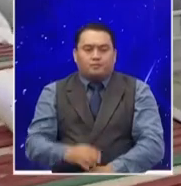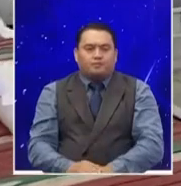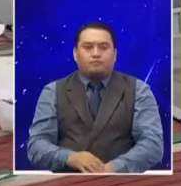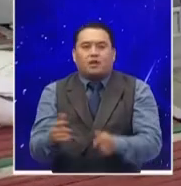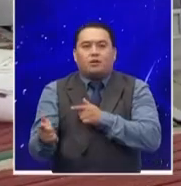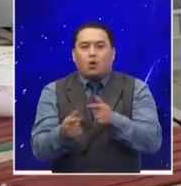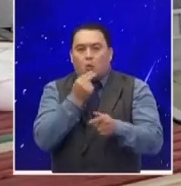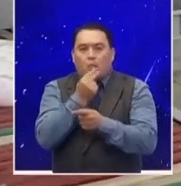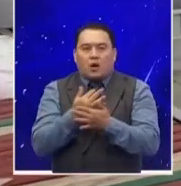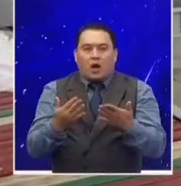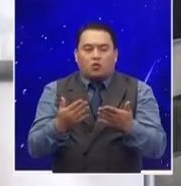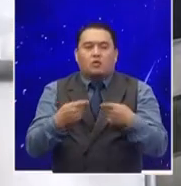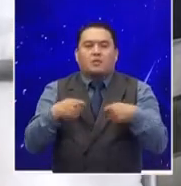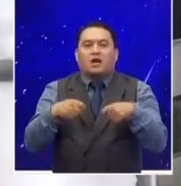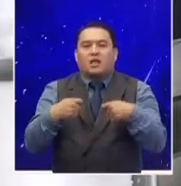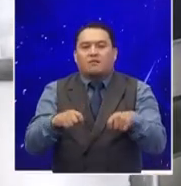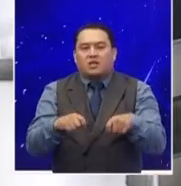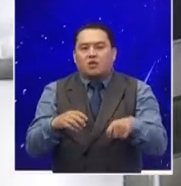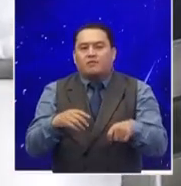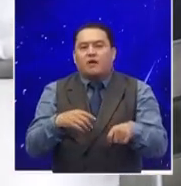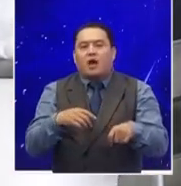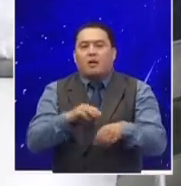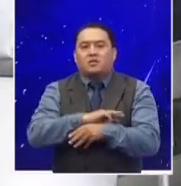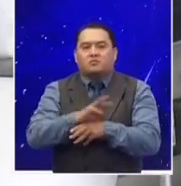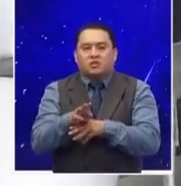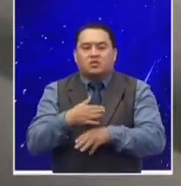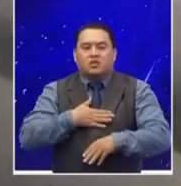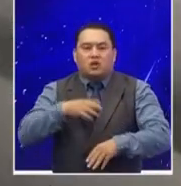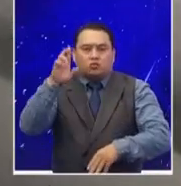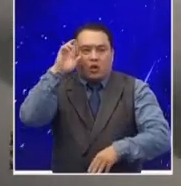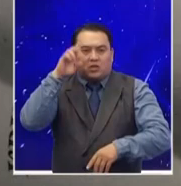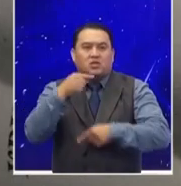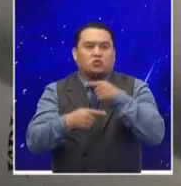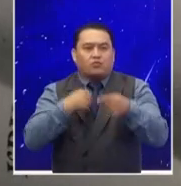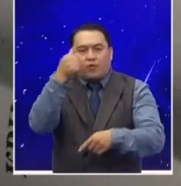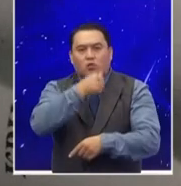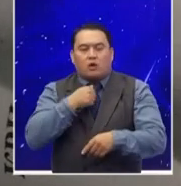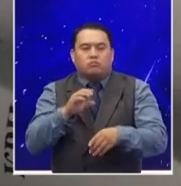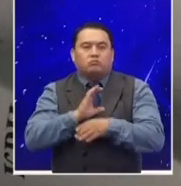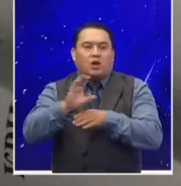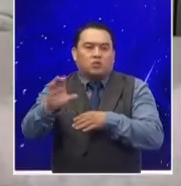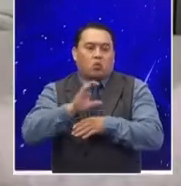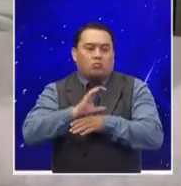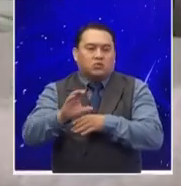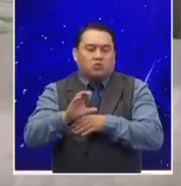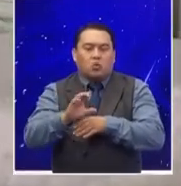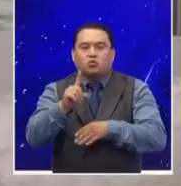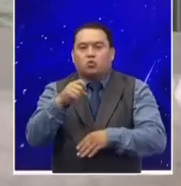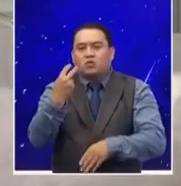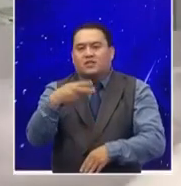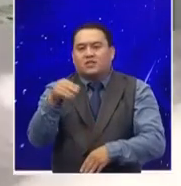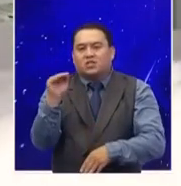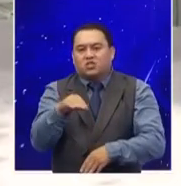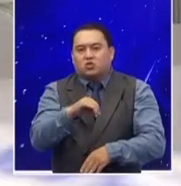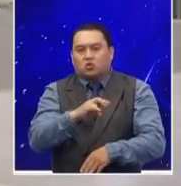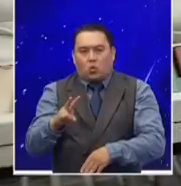Готовая продукция в виде белого сахара будет насыщать внутренний рынок нашей страны. За текущий год ожидается поставка и переработка 120 тысяч тонн